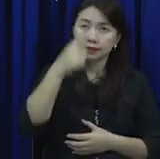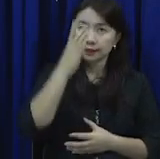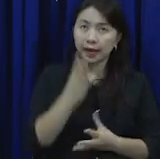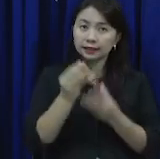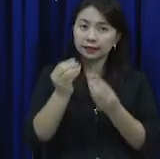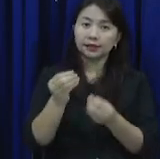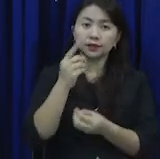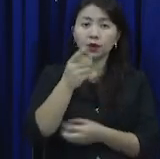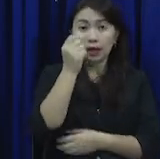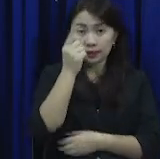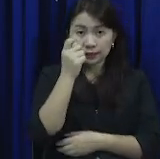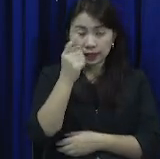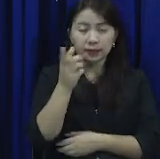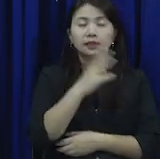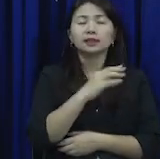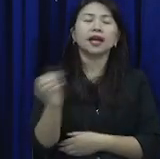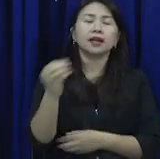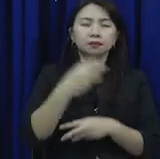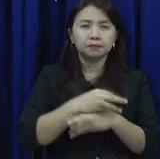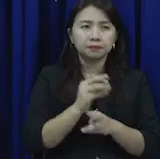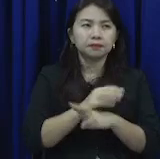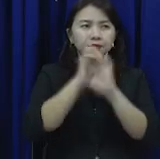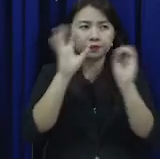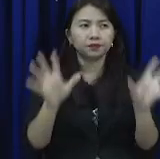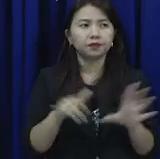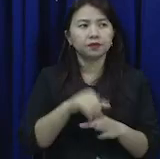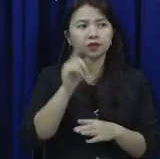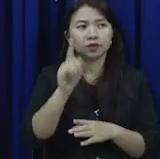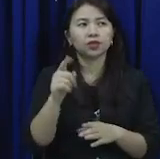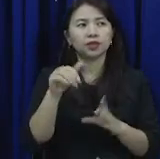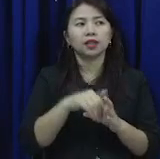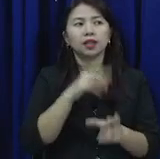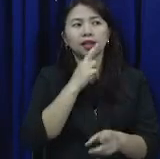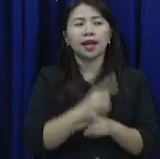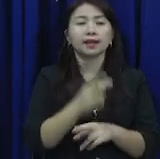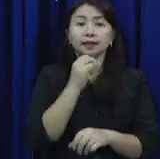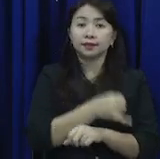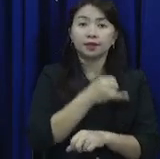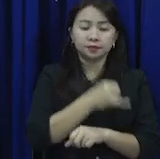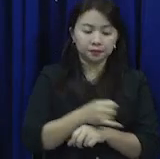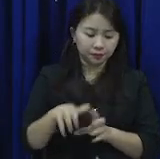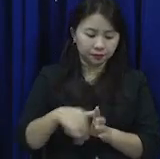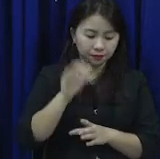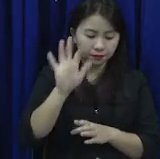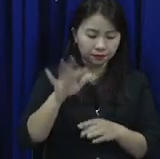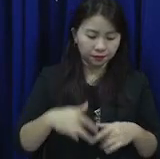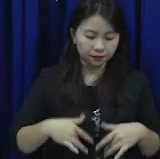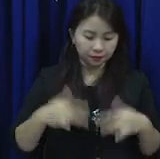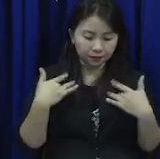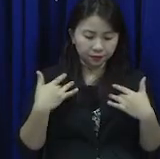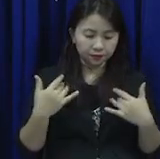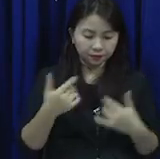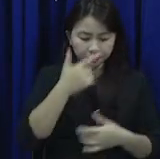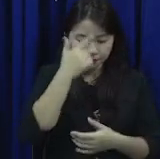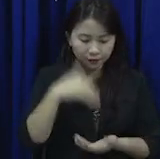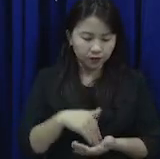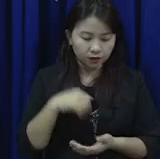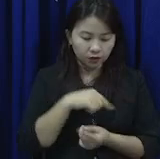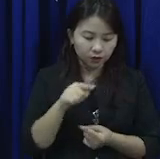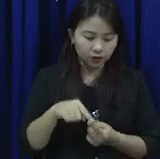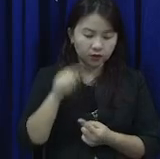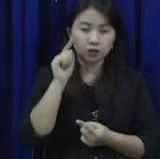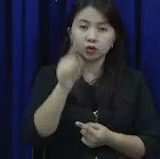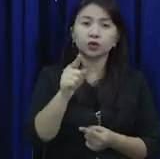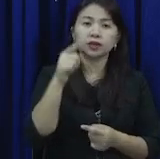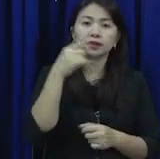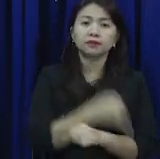Diyos binibigyan kayo ng liwanag na Diyos pagdating sa tamang investment ng buhay ninyo you see because when you invest your